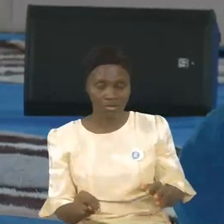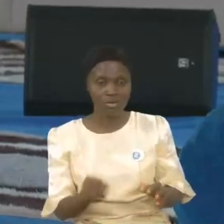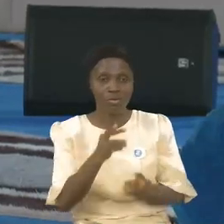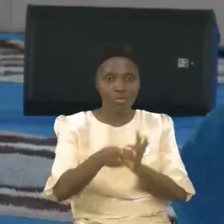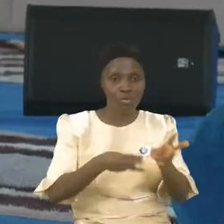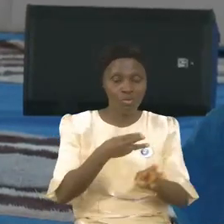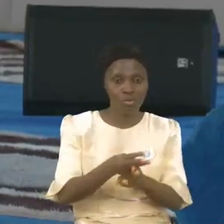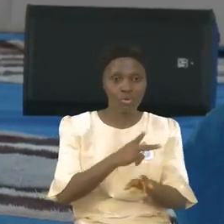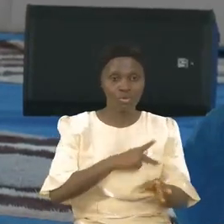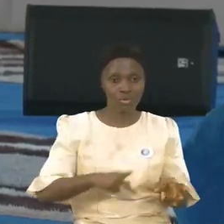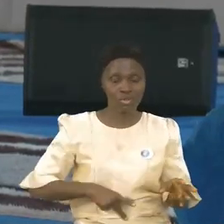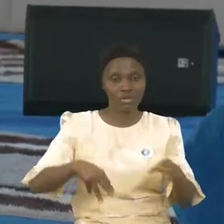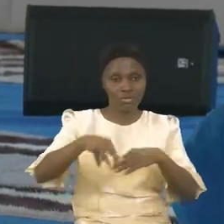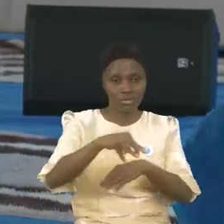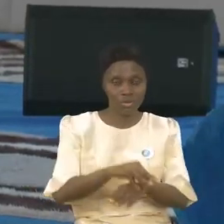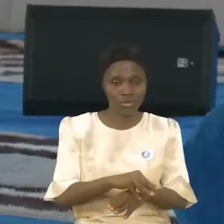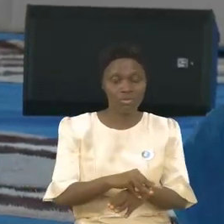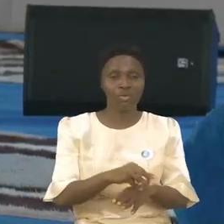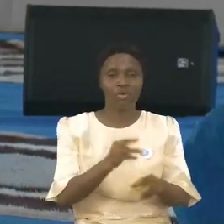cuivre de